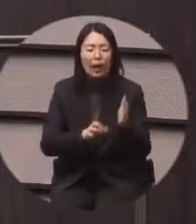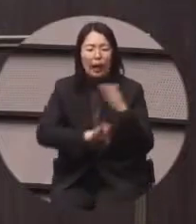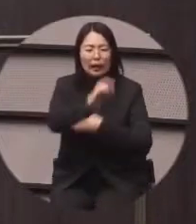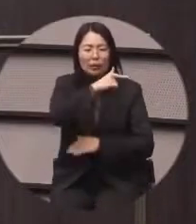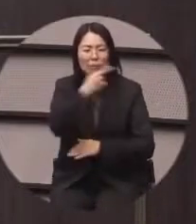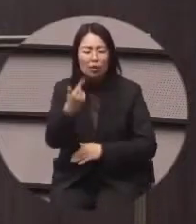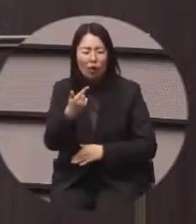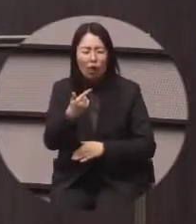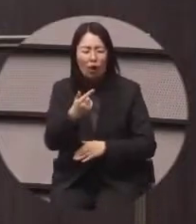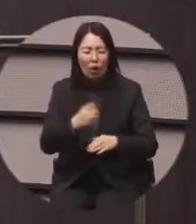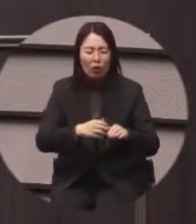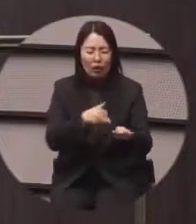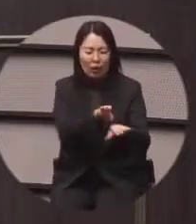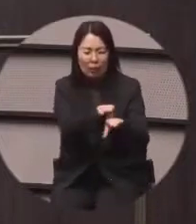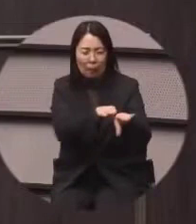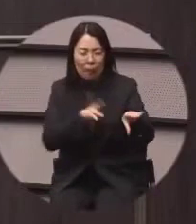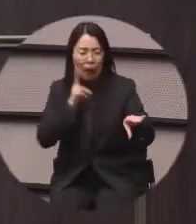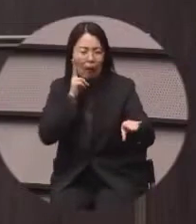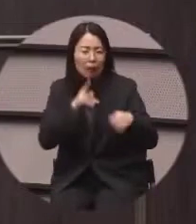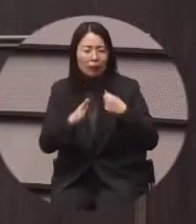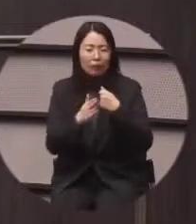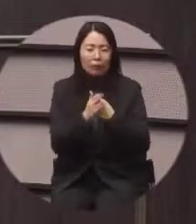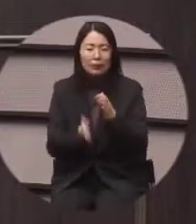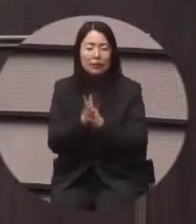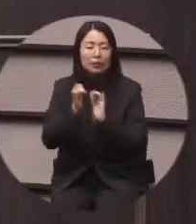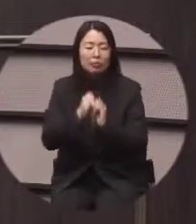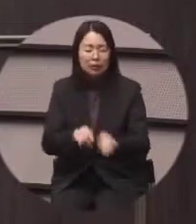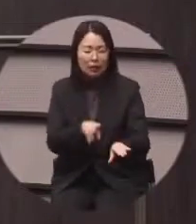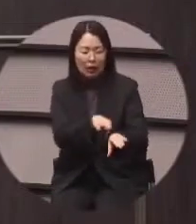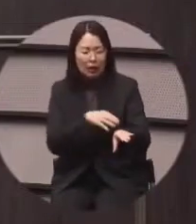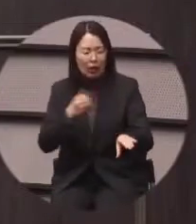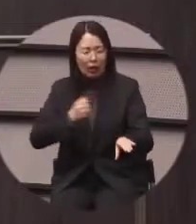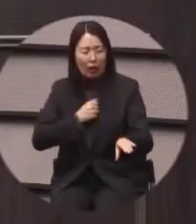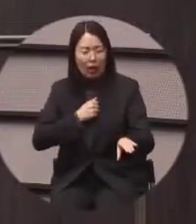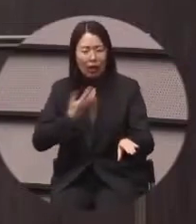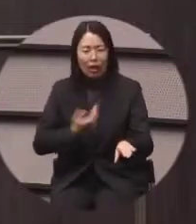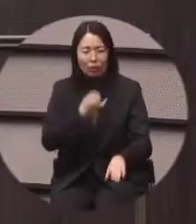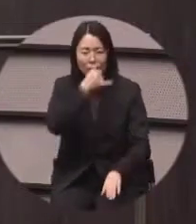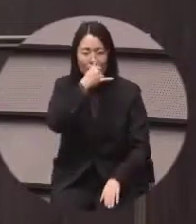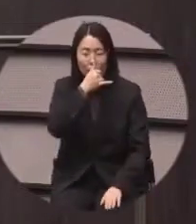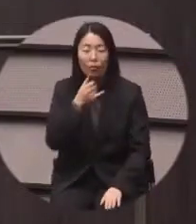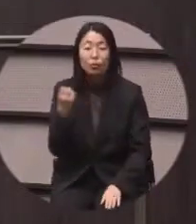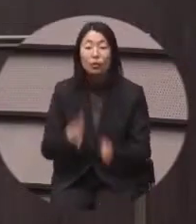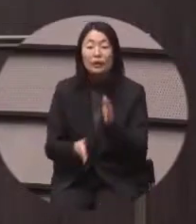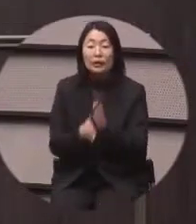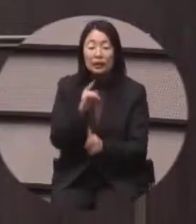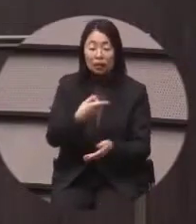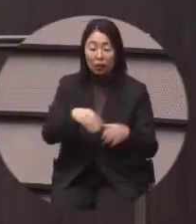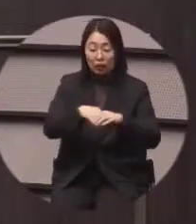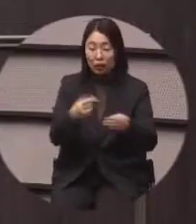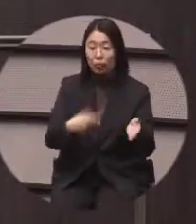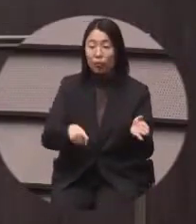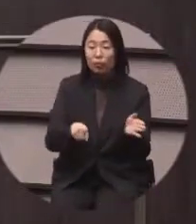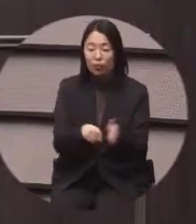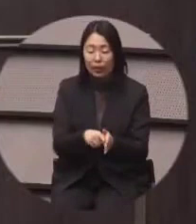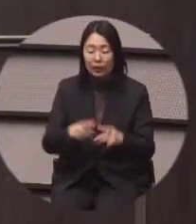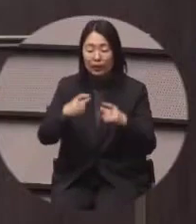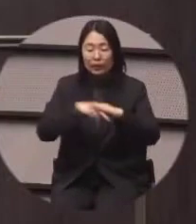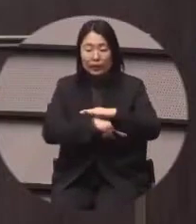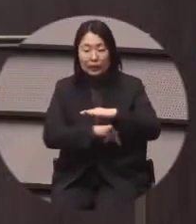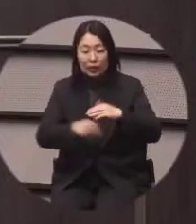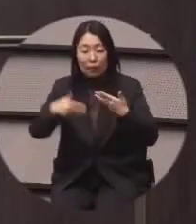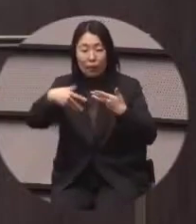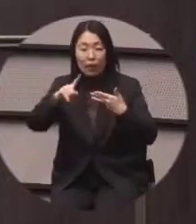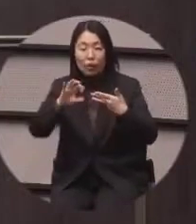인해 지역 주민분들이 교통 불편을 겪는 상황 속에서 시에서는 이를 개선하기 위하여 지하철